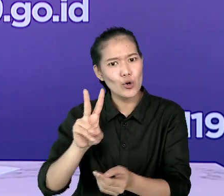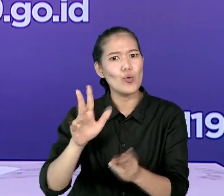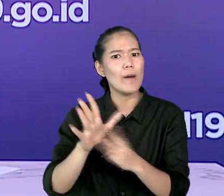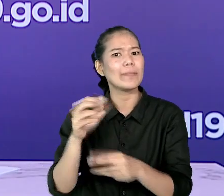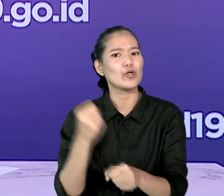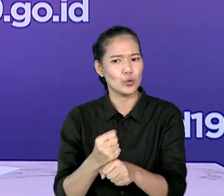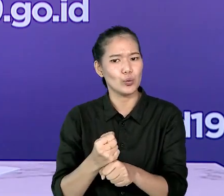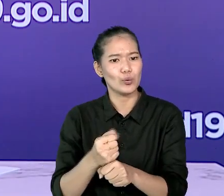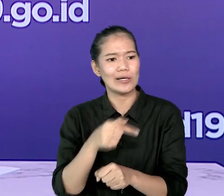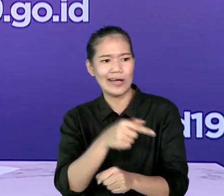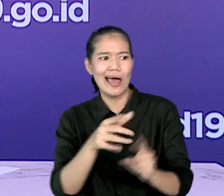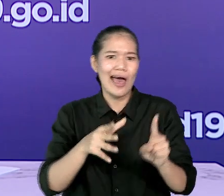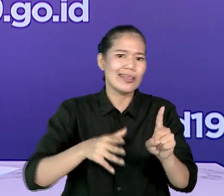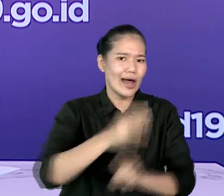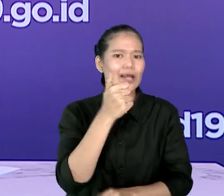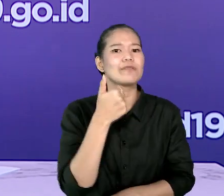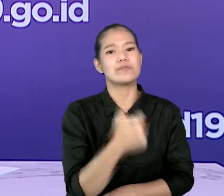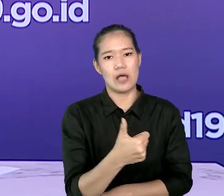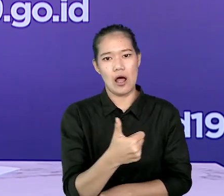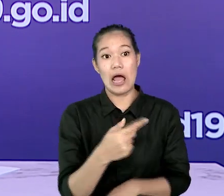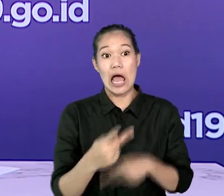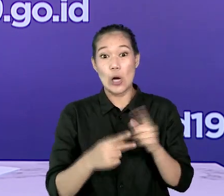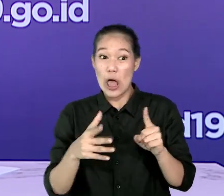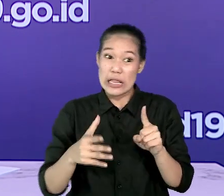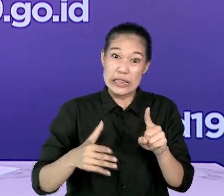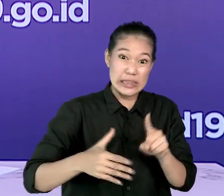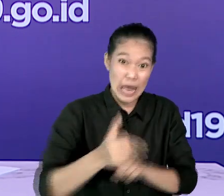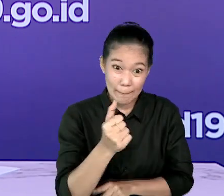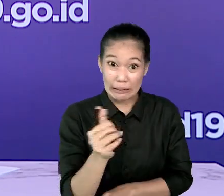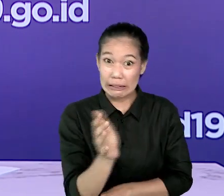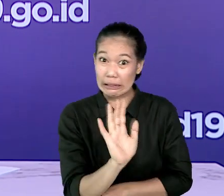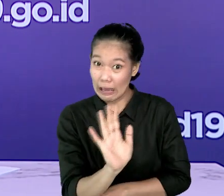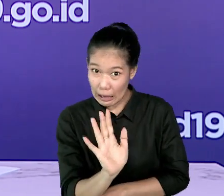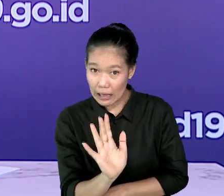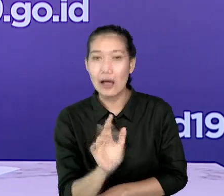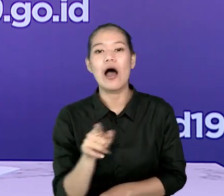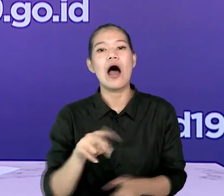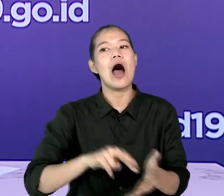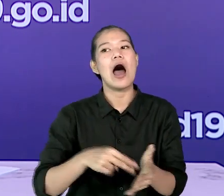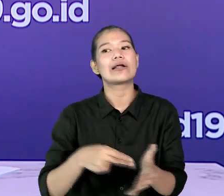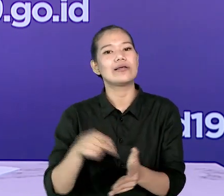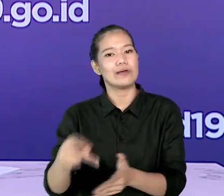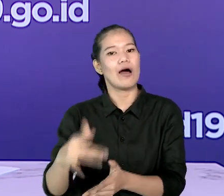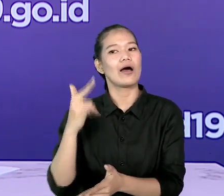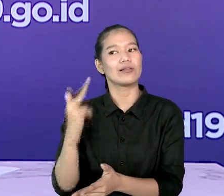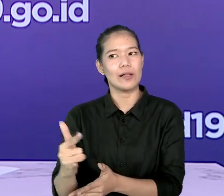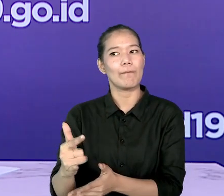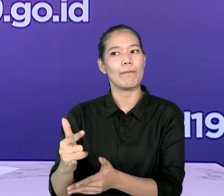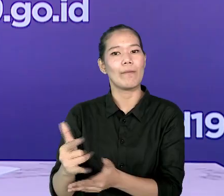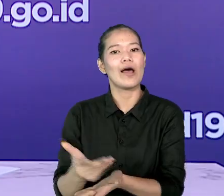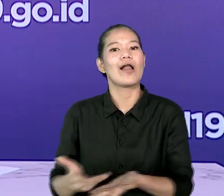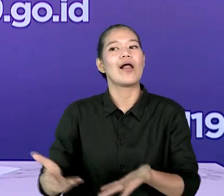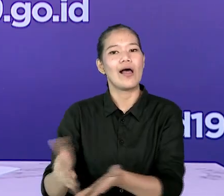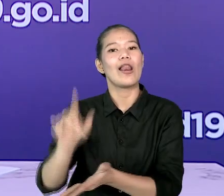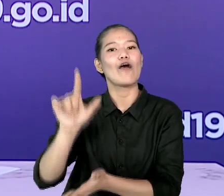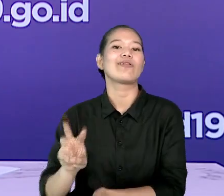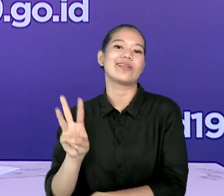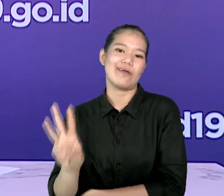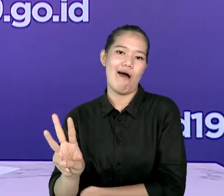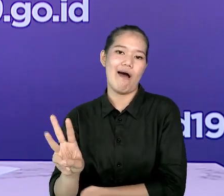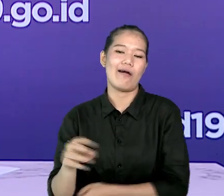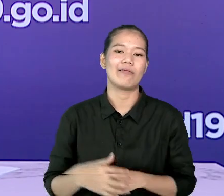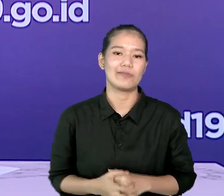untuk mencapai target. Jika tidak tercapai dalam waktu yang diberikan, maka keduanya akan ditetapkan sebagai daerah dengan level